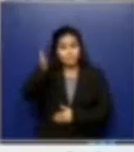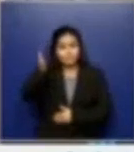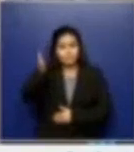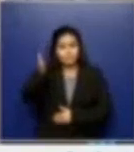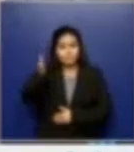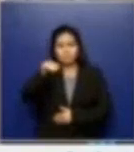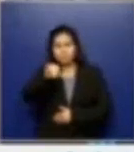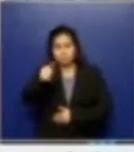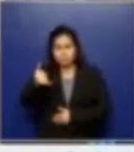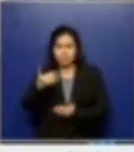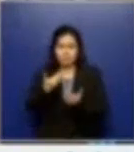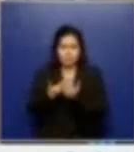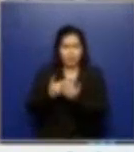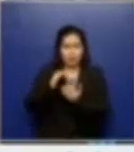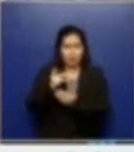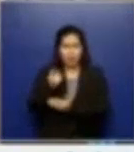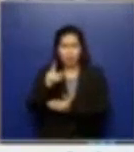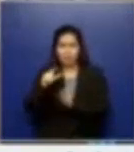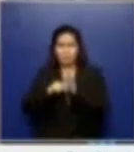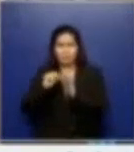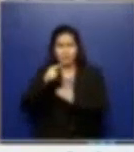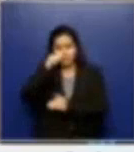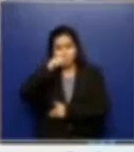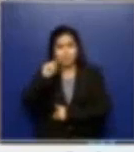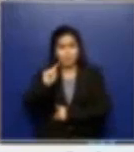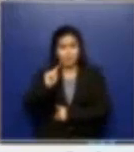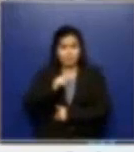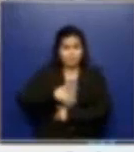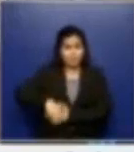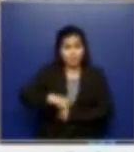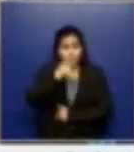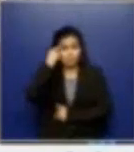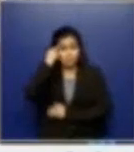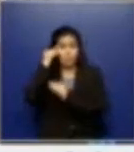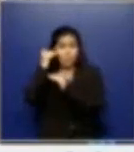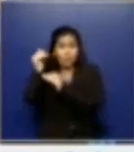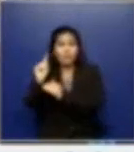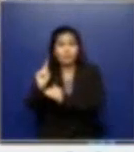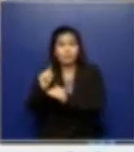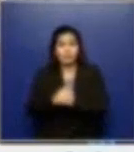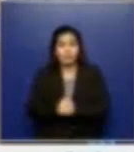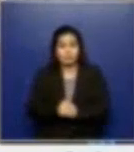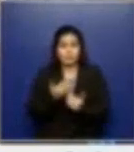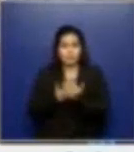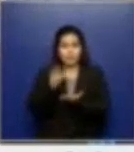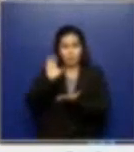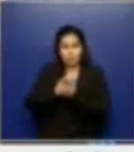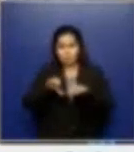สุ่มเสี่ยงต่อฐานะทางการคลังแล้วเราหวังอะไรแล้วมาจัดงบ